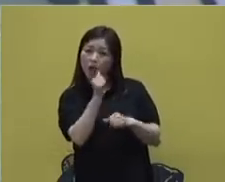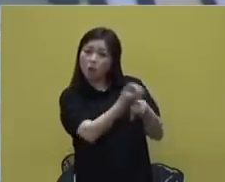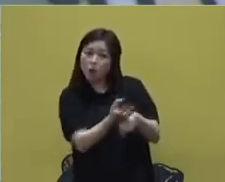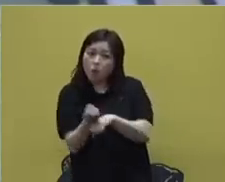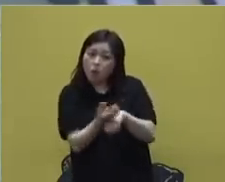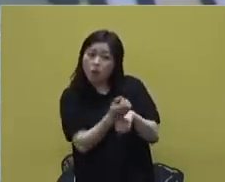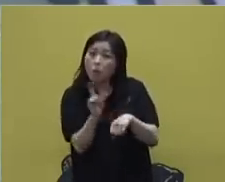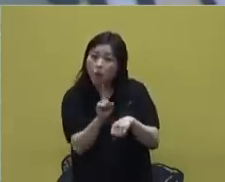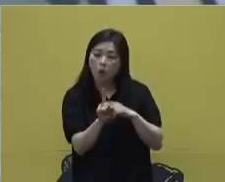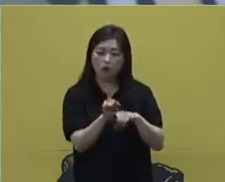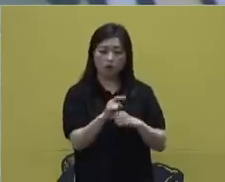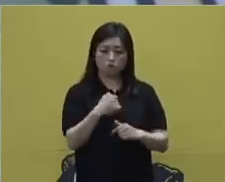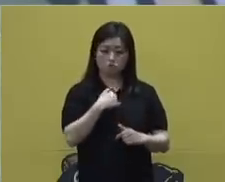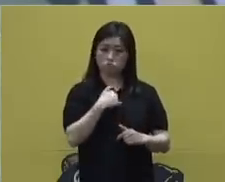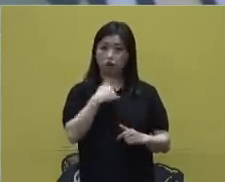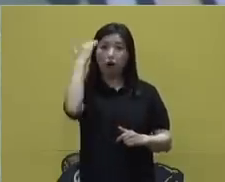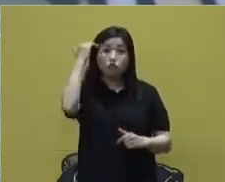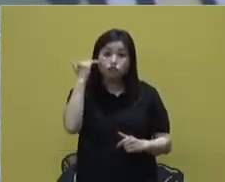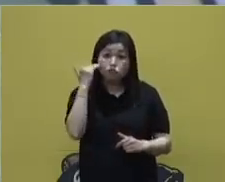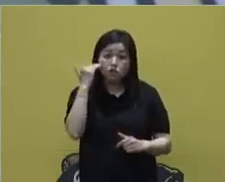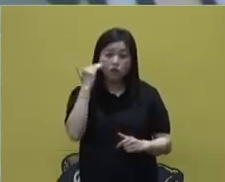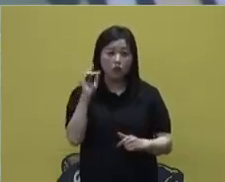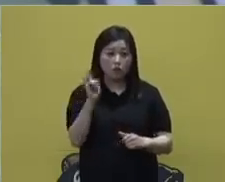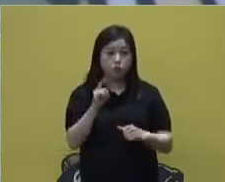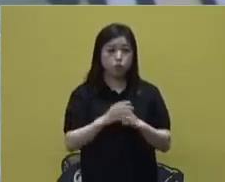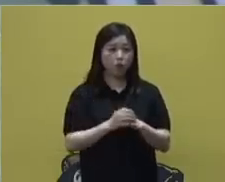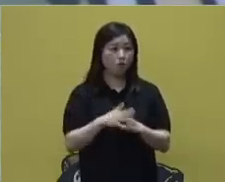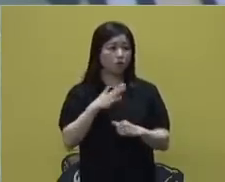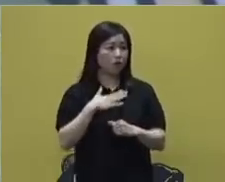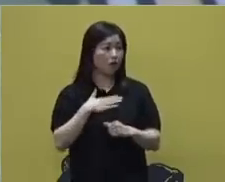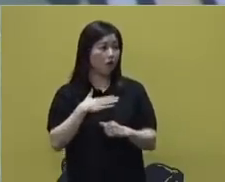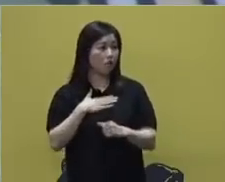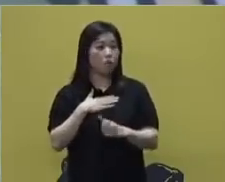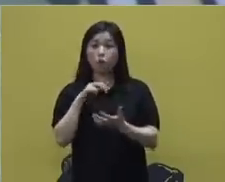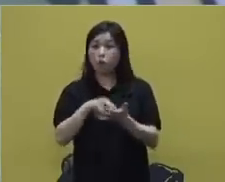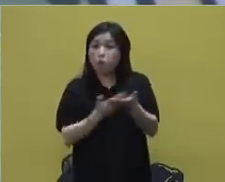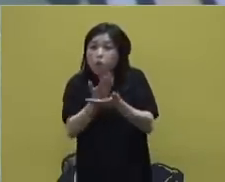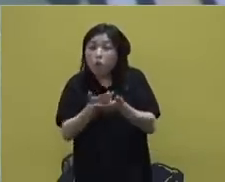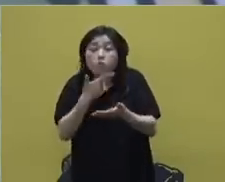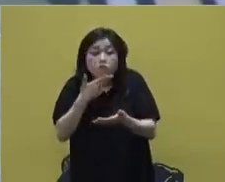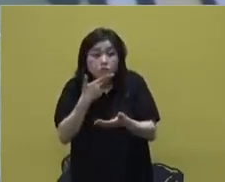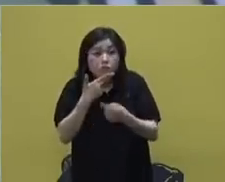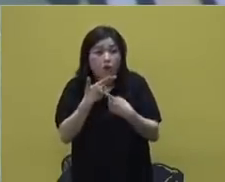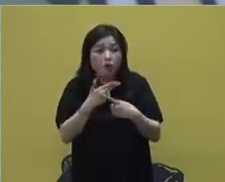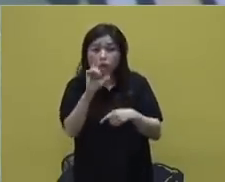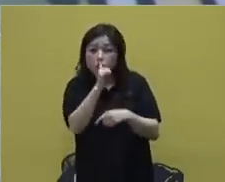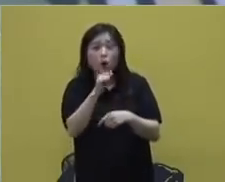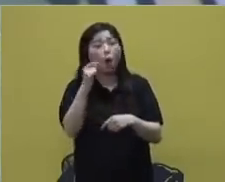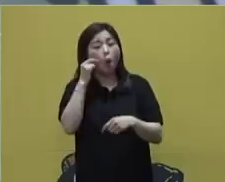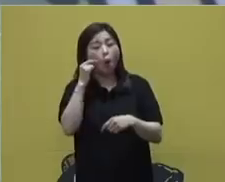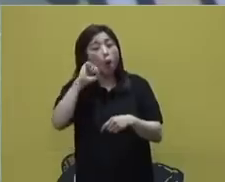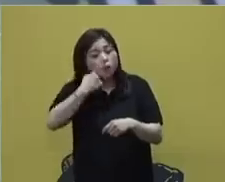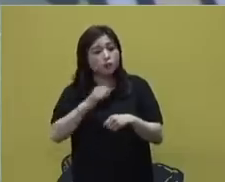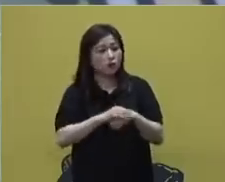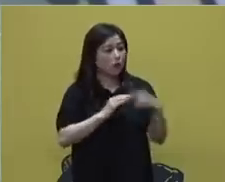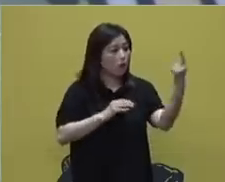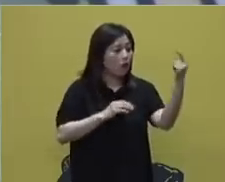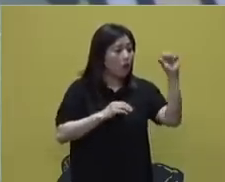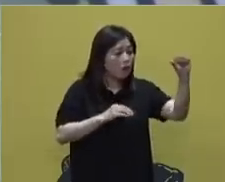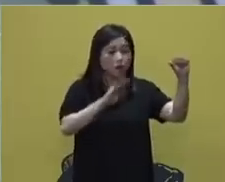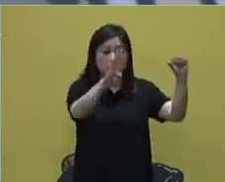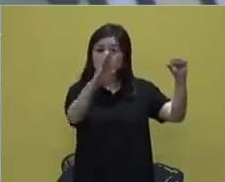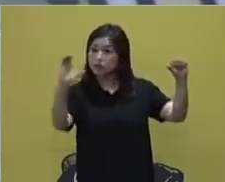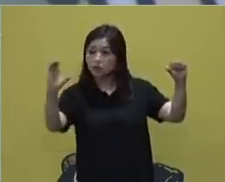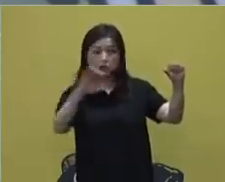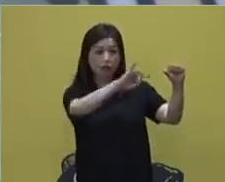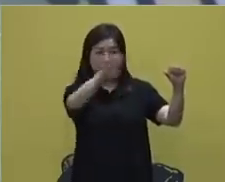꼭 우리가 무슨 뭐 이해관계가 없애만 중재자가 되는 게 아니잖아요. 예를 들어서 ABC 세 명이 서로 다투고 있을 때 다